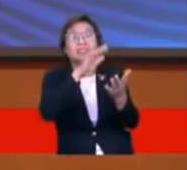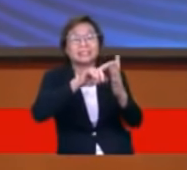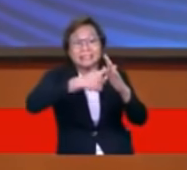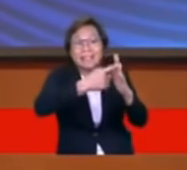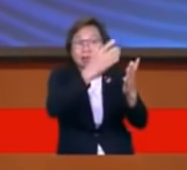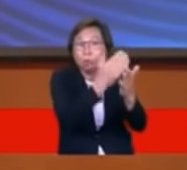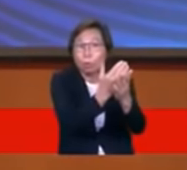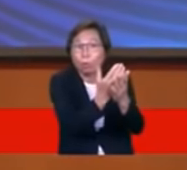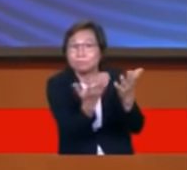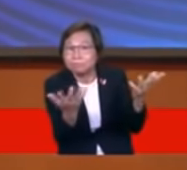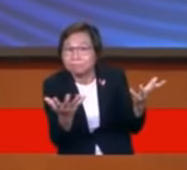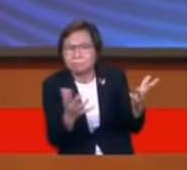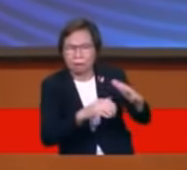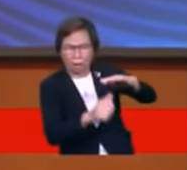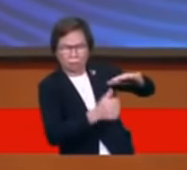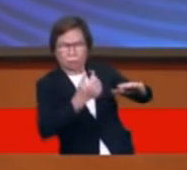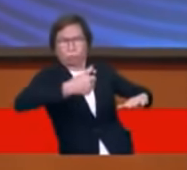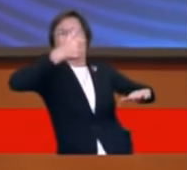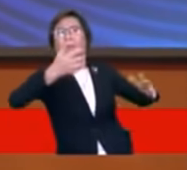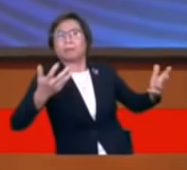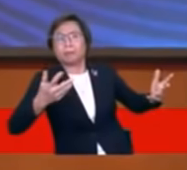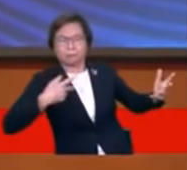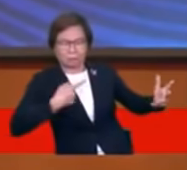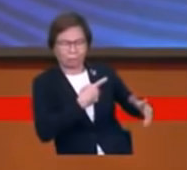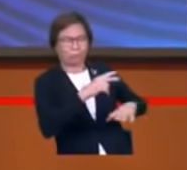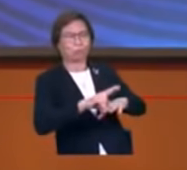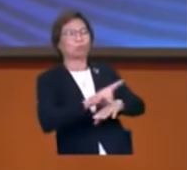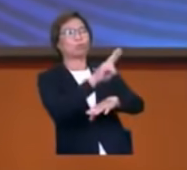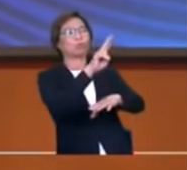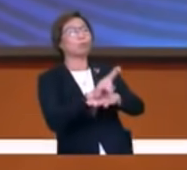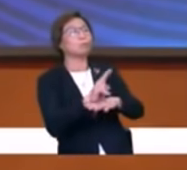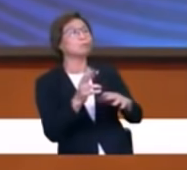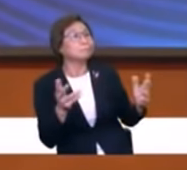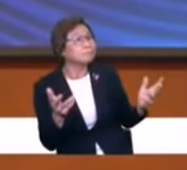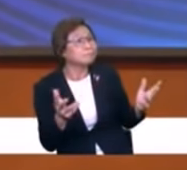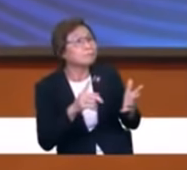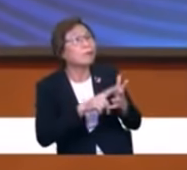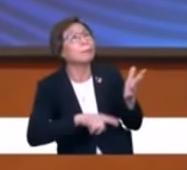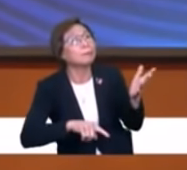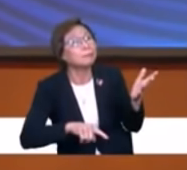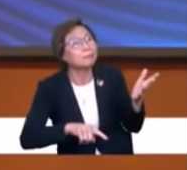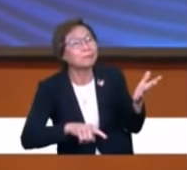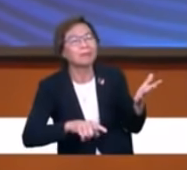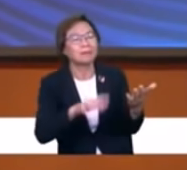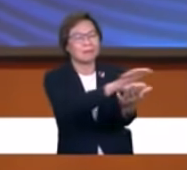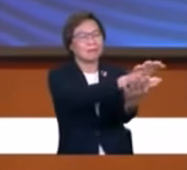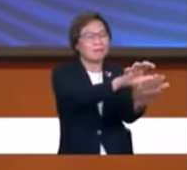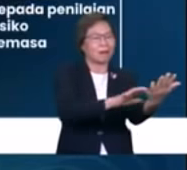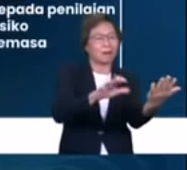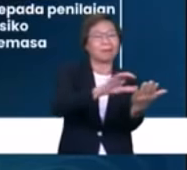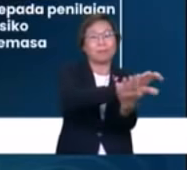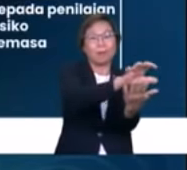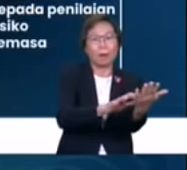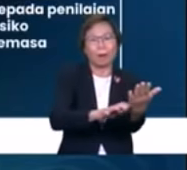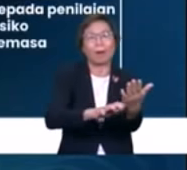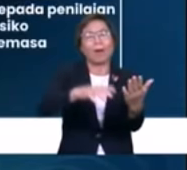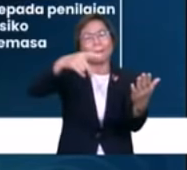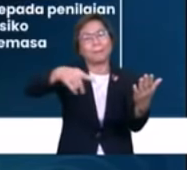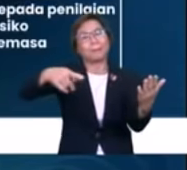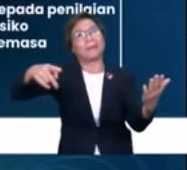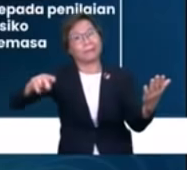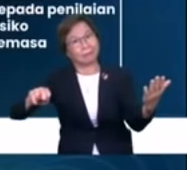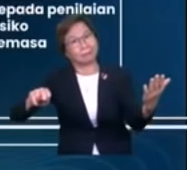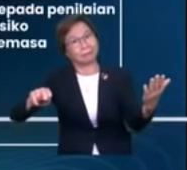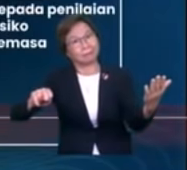antara asas utama yang kami gunakan adalah kerangka plan pemulihan